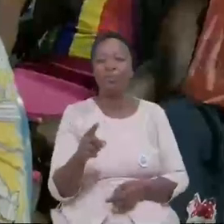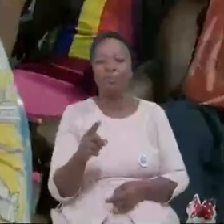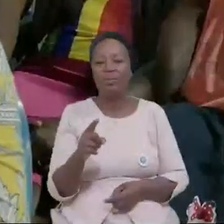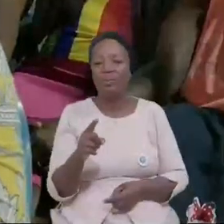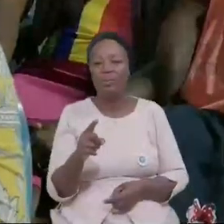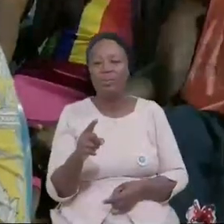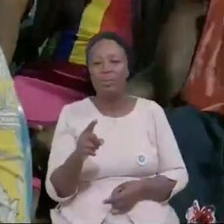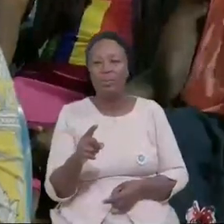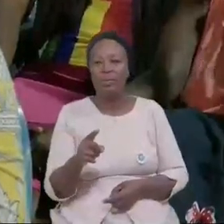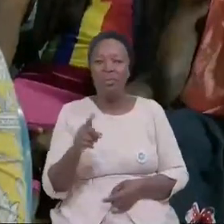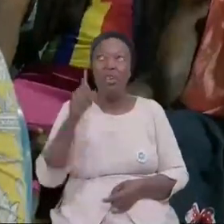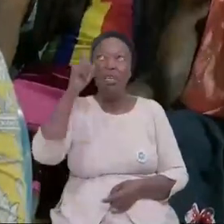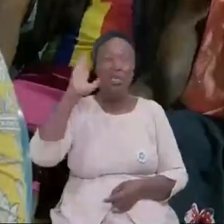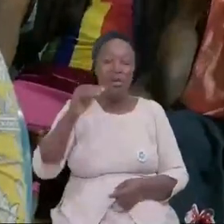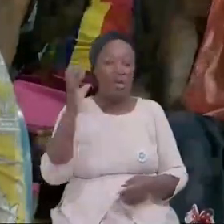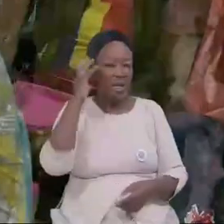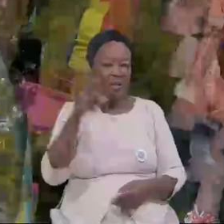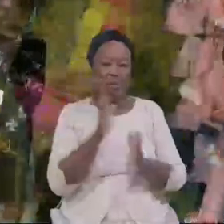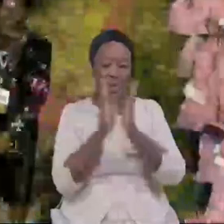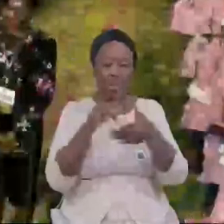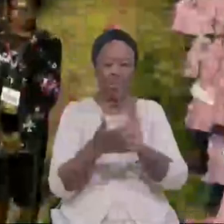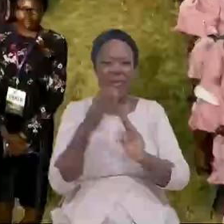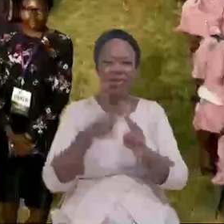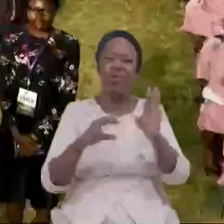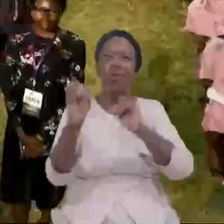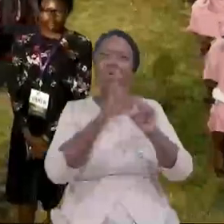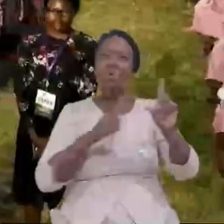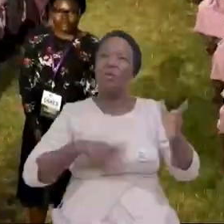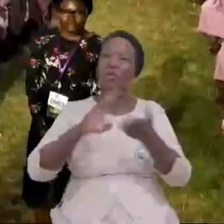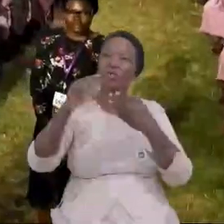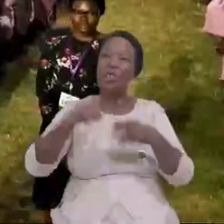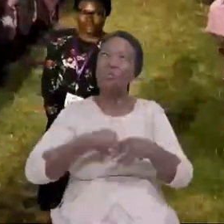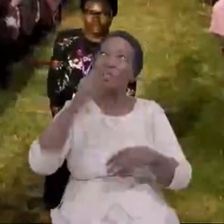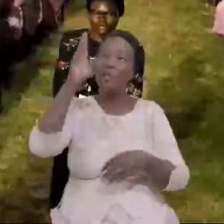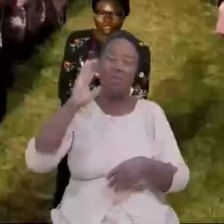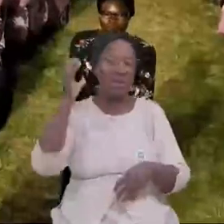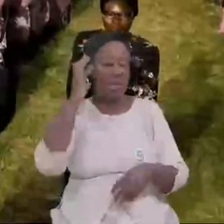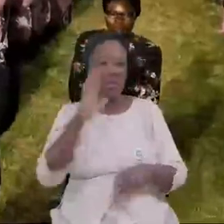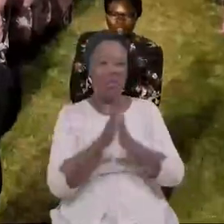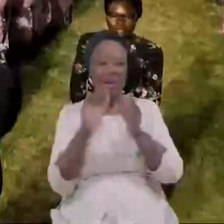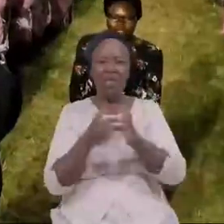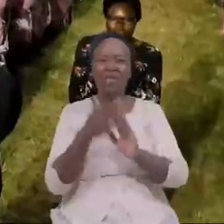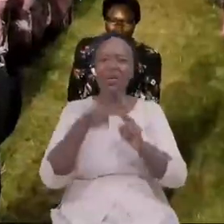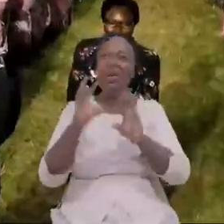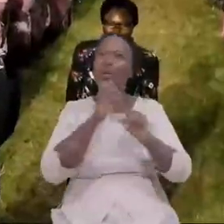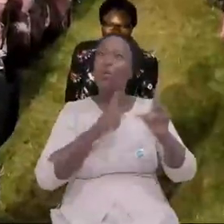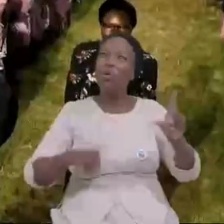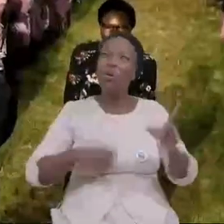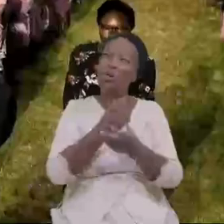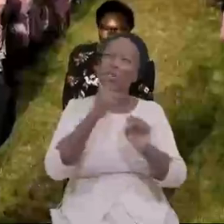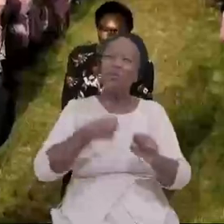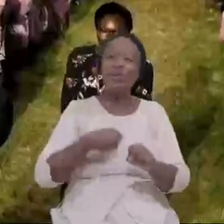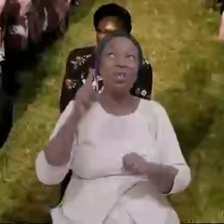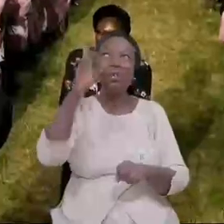Il va écouter ta prière. Oh Seigneur, pardonne-moi, il va écouter ta prière. Oh Seigneur, sauve-moi, il